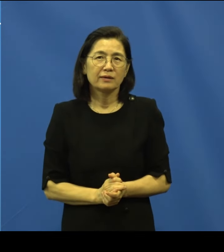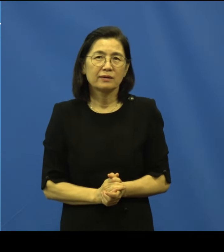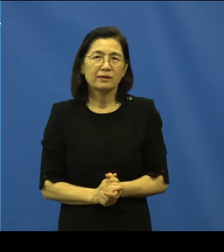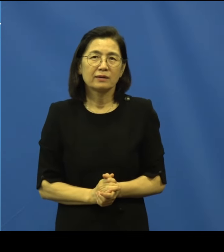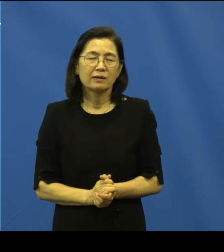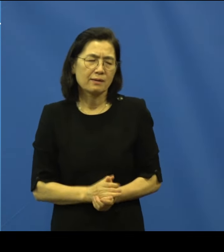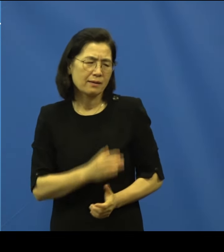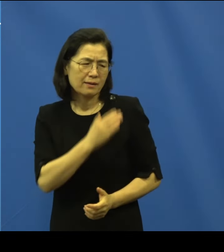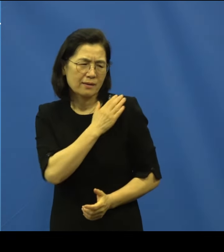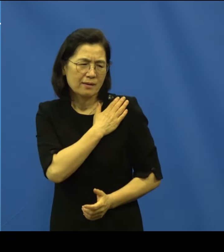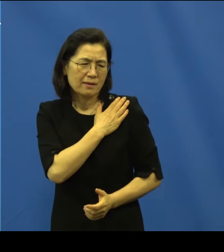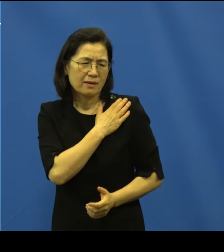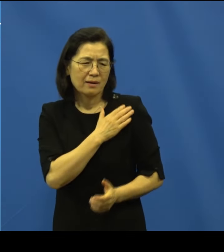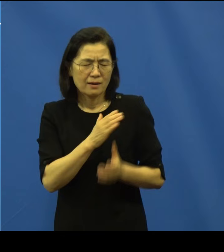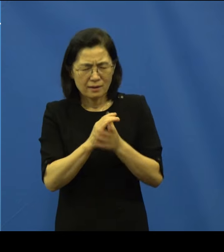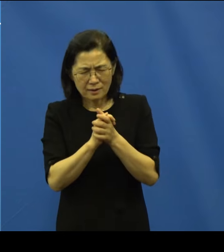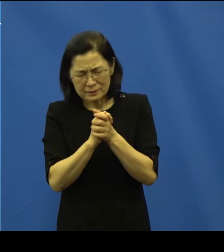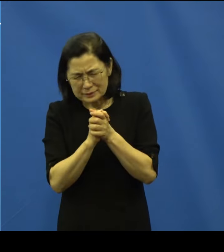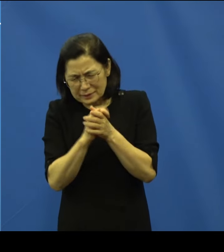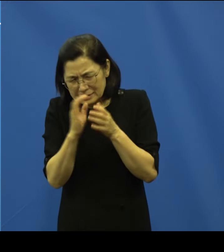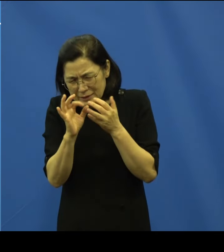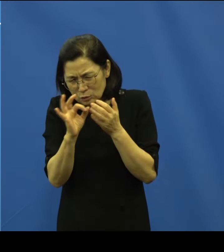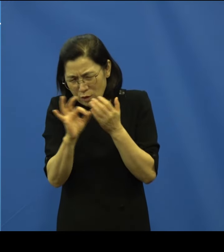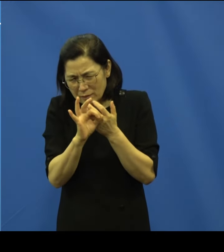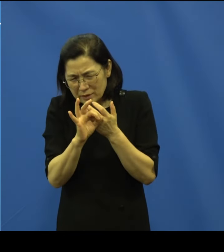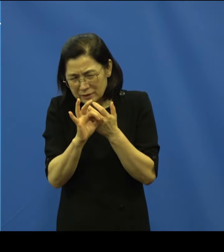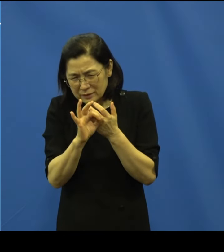기도하는데도 날까? 안 났습니다.